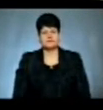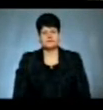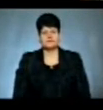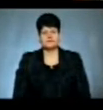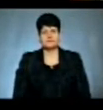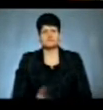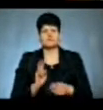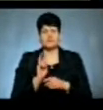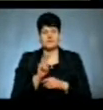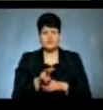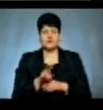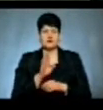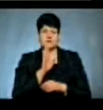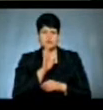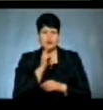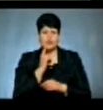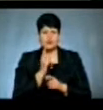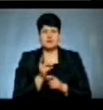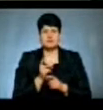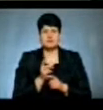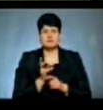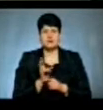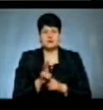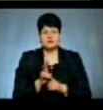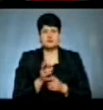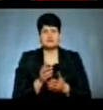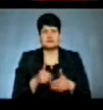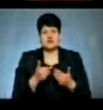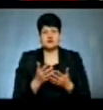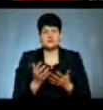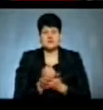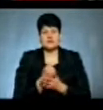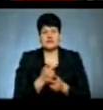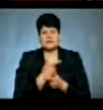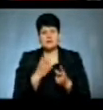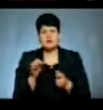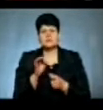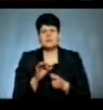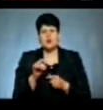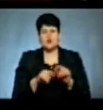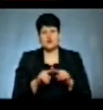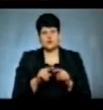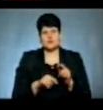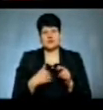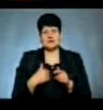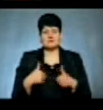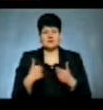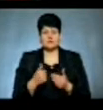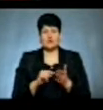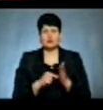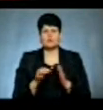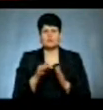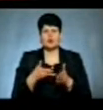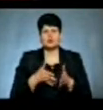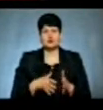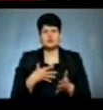Відвідувачка архіву Марія Калинка каже, звертається, щоб знайти інформацію про родичів. Я звертаюся по довідку про народження